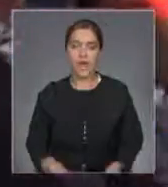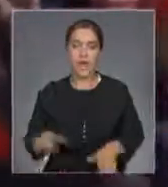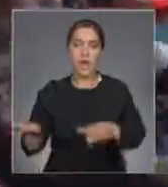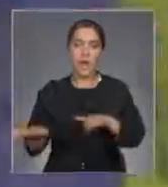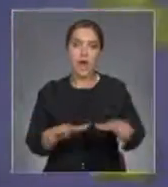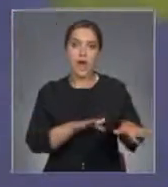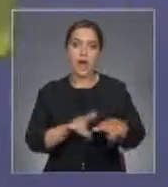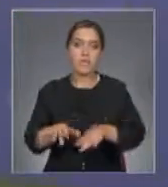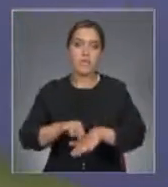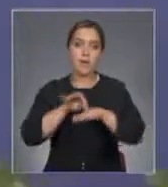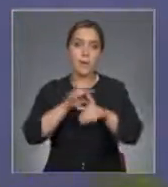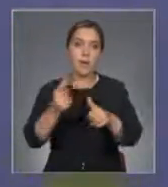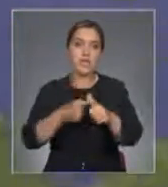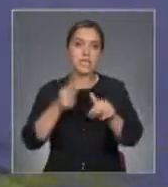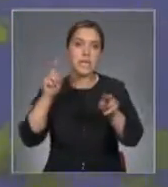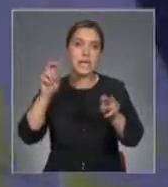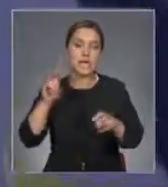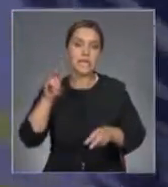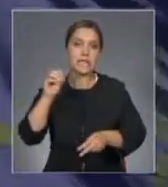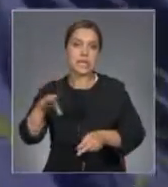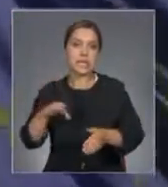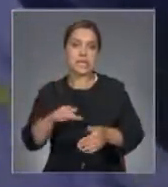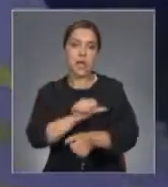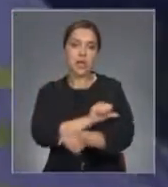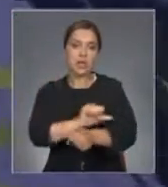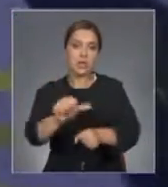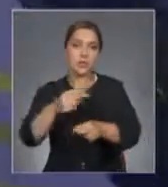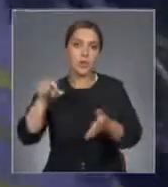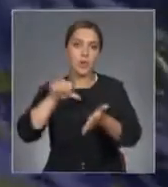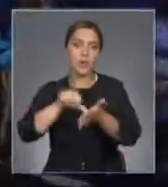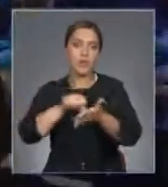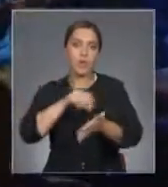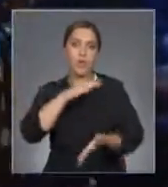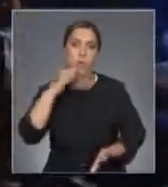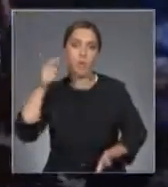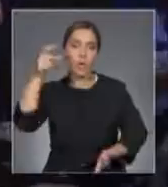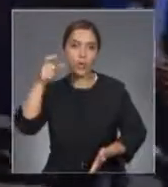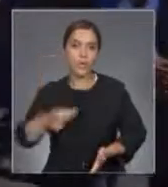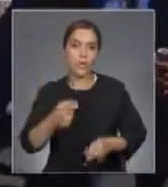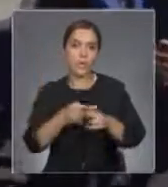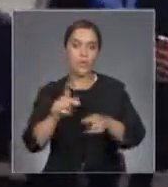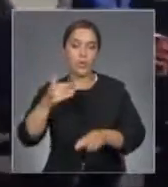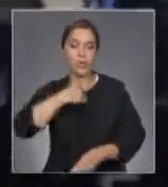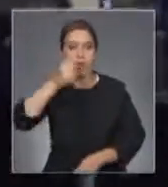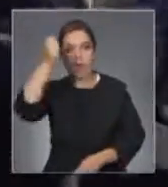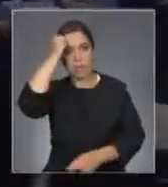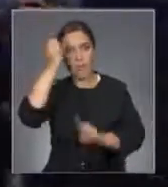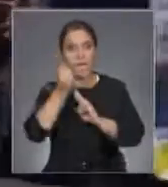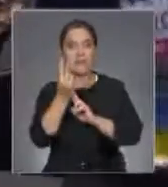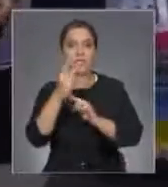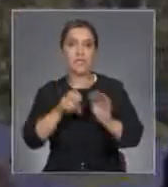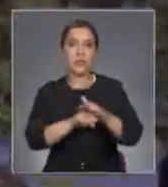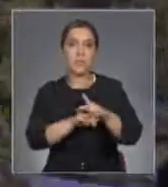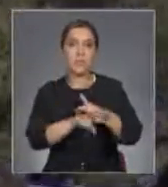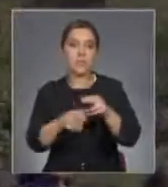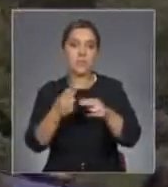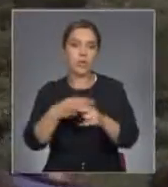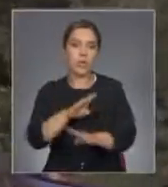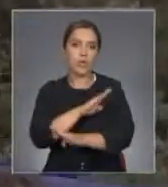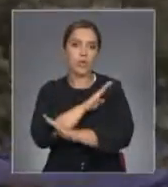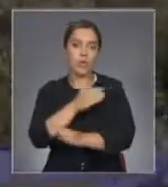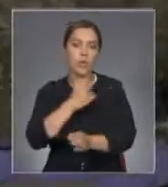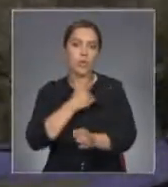Акция прошла под лозунгом «Нет границам». В ней приняли участие сотни человек. Они посвятили демонстрацию памяти 12 беженцев, которые погибли